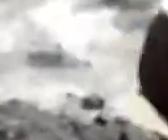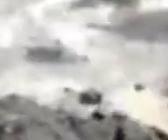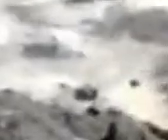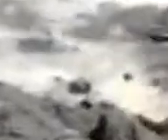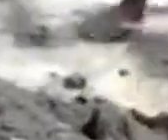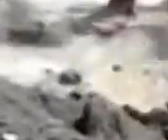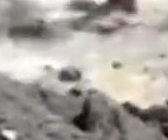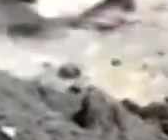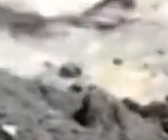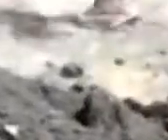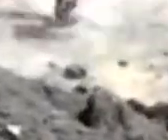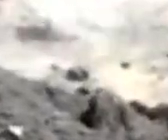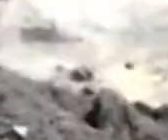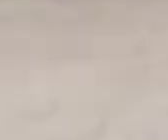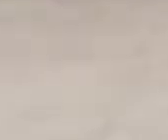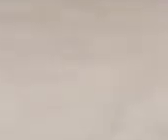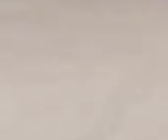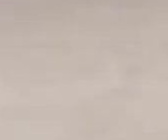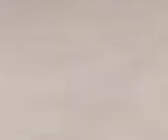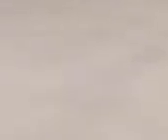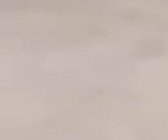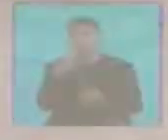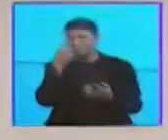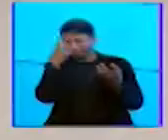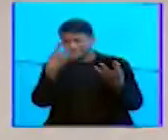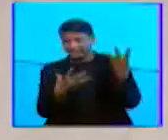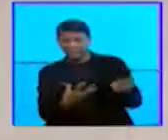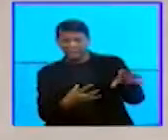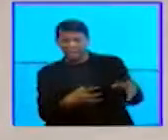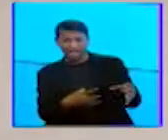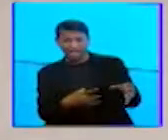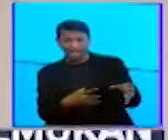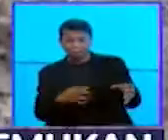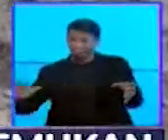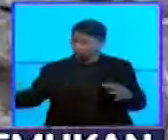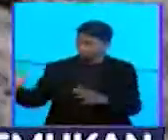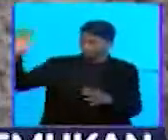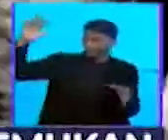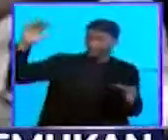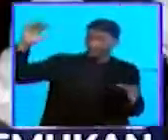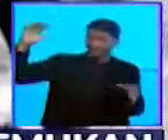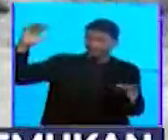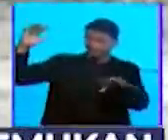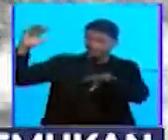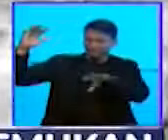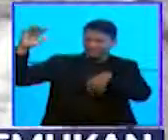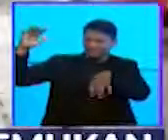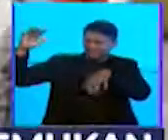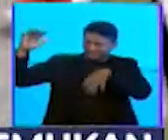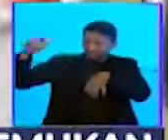Namun karena letak Desa Lipang di kawasan perbukitan dan jembatan penghubung roboh, bantuan alat berat belum bisa masuk ke Desa